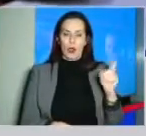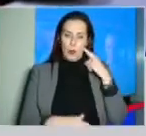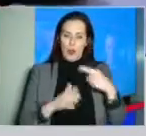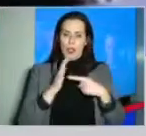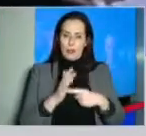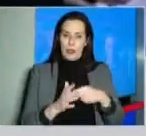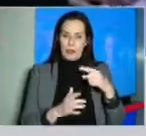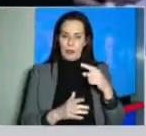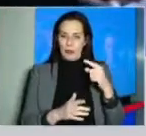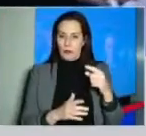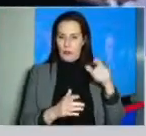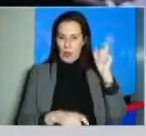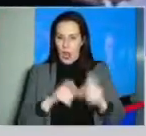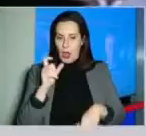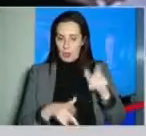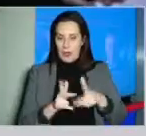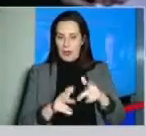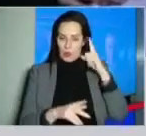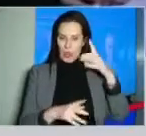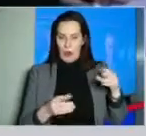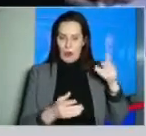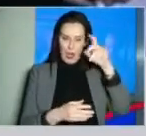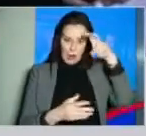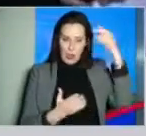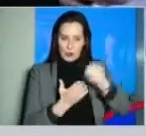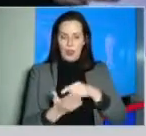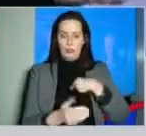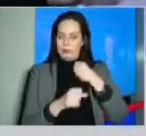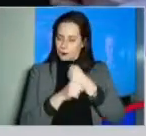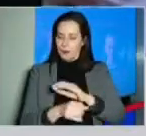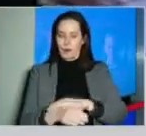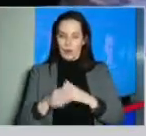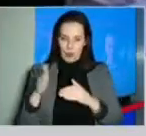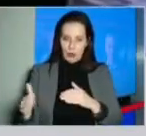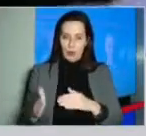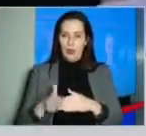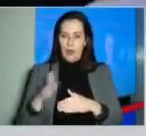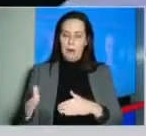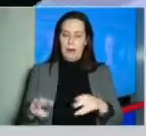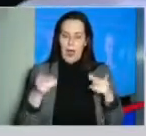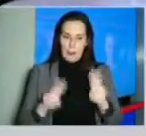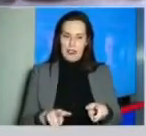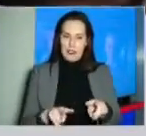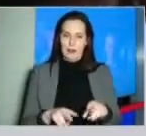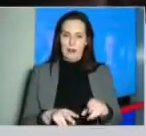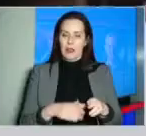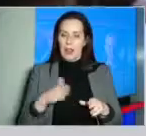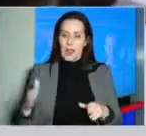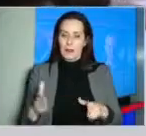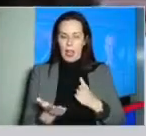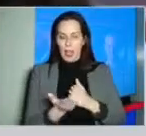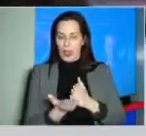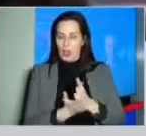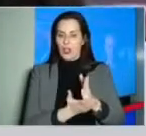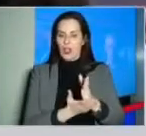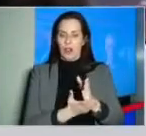את עמדות מרץ או הרשימה המשותפת. אנחנו מייצגים את הימין, הימין האמיתי, הימין הישר,